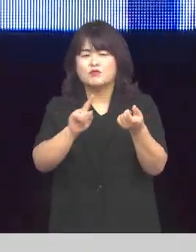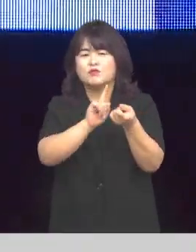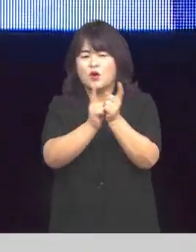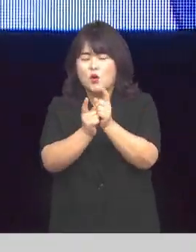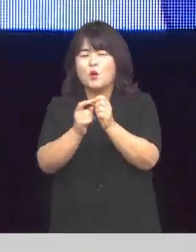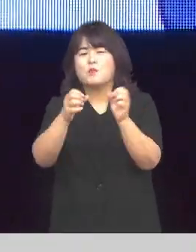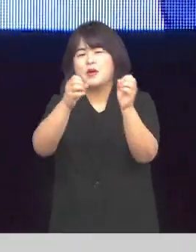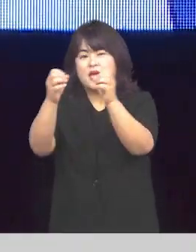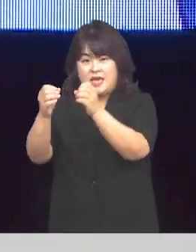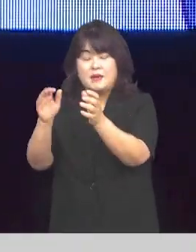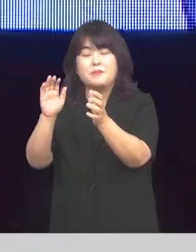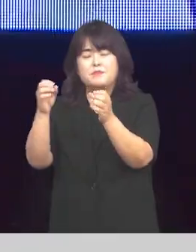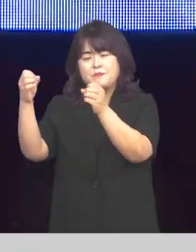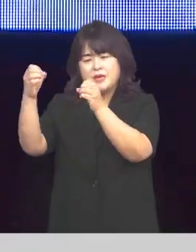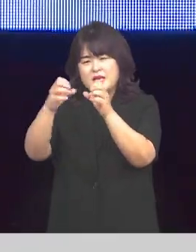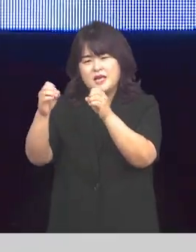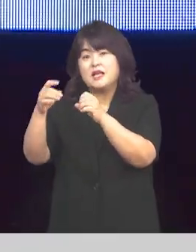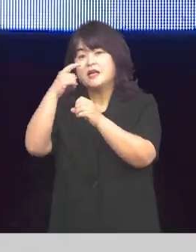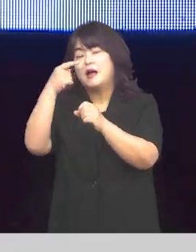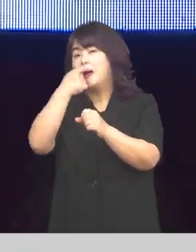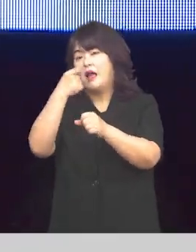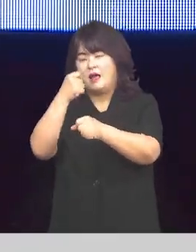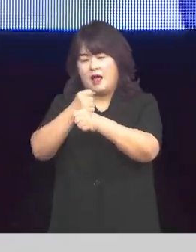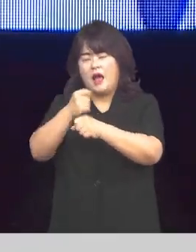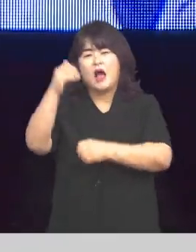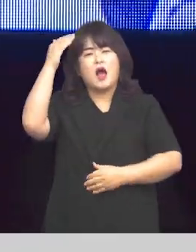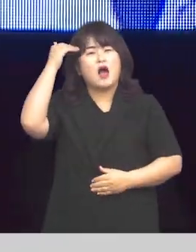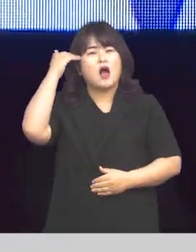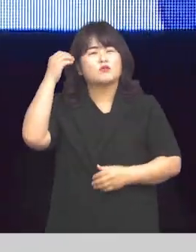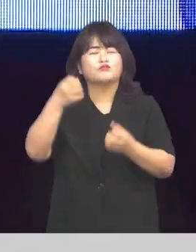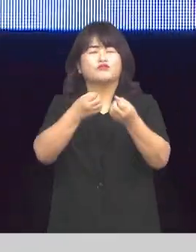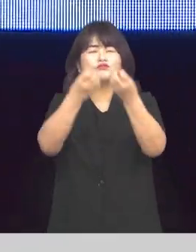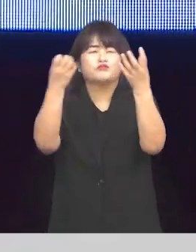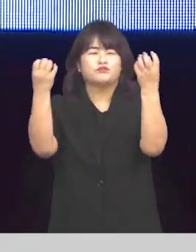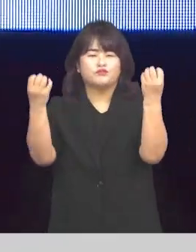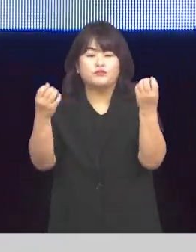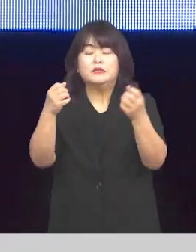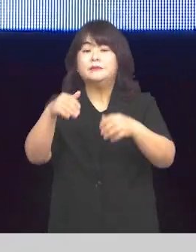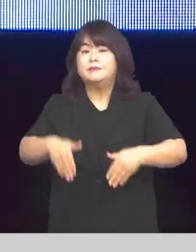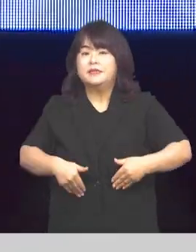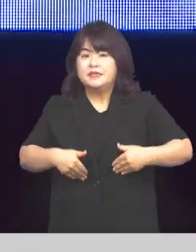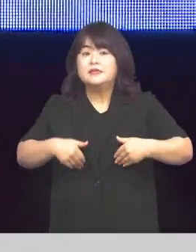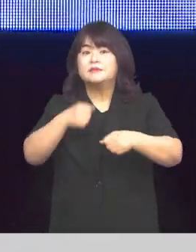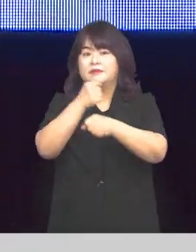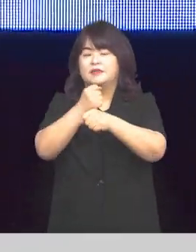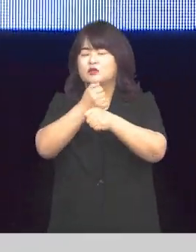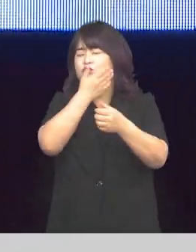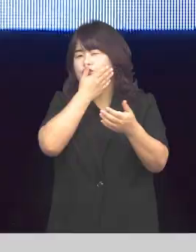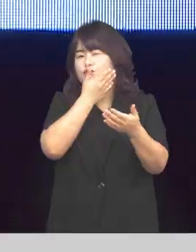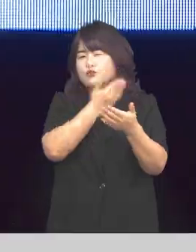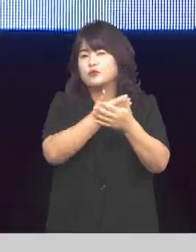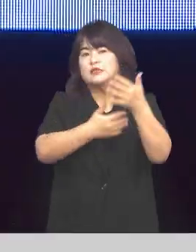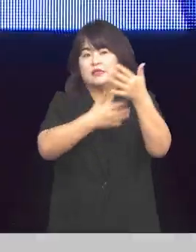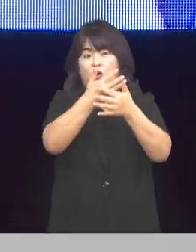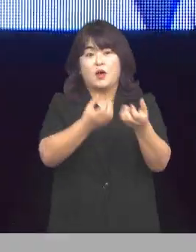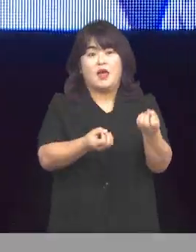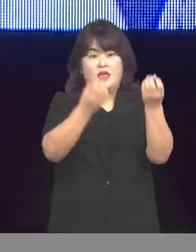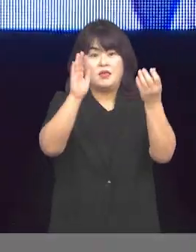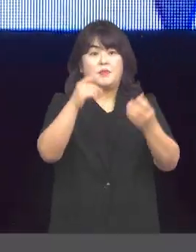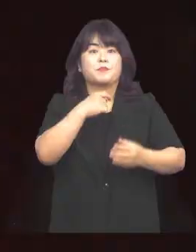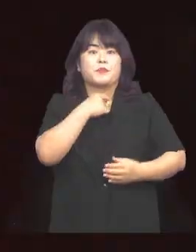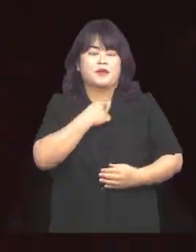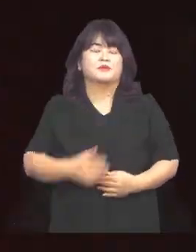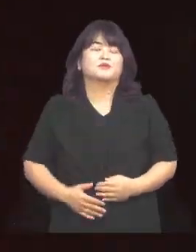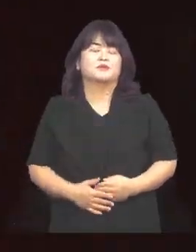되어서 점점 등불처럼 빛나서 이 대한민국을 따뜻하게 하는, 빛나게 하는 그런 귀한 영화제가 되길